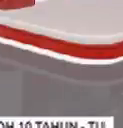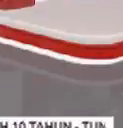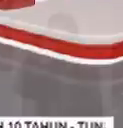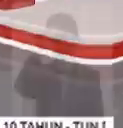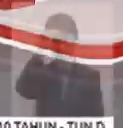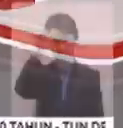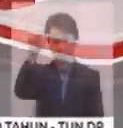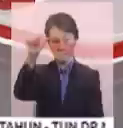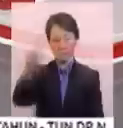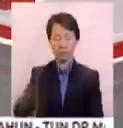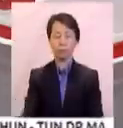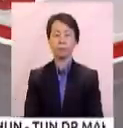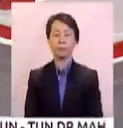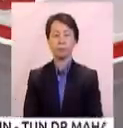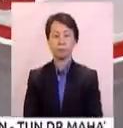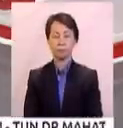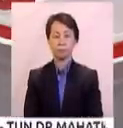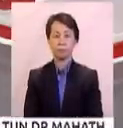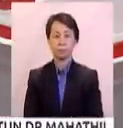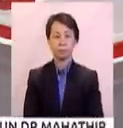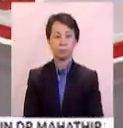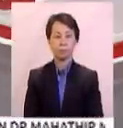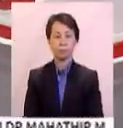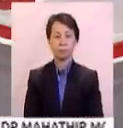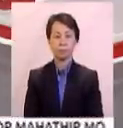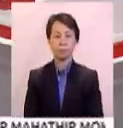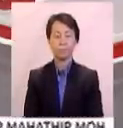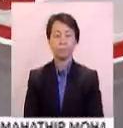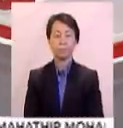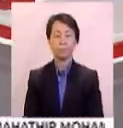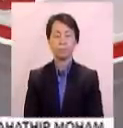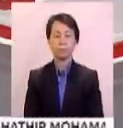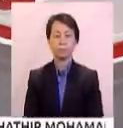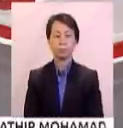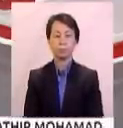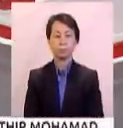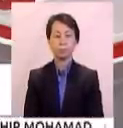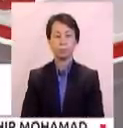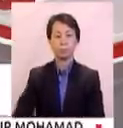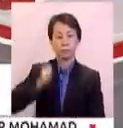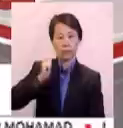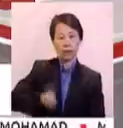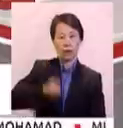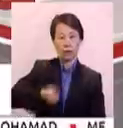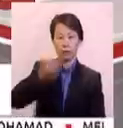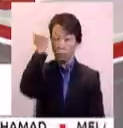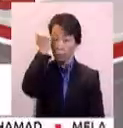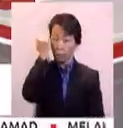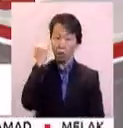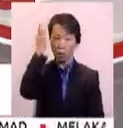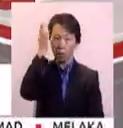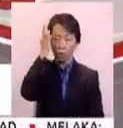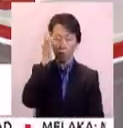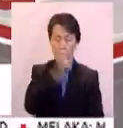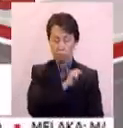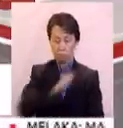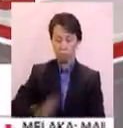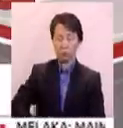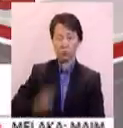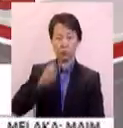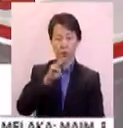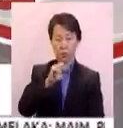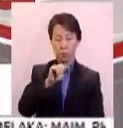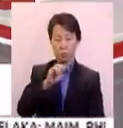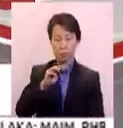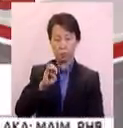Assalamualaikum, salam sejahtera. Saya Fatil Hidayat Ghazali. Dan saya Farhatul Asyati Osman. Hakim Mahkamah Persekutuan, Datuk Tengku Maimun Tuan Mat